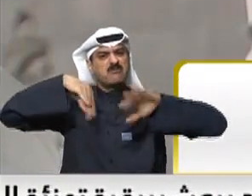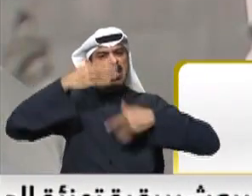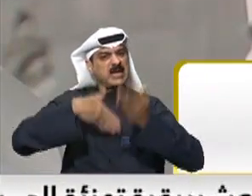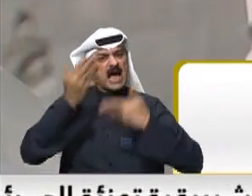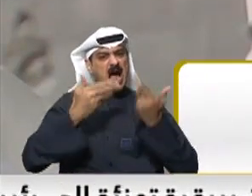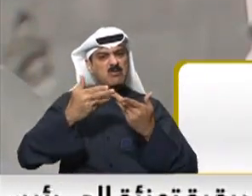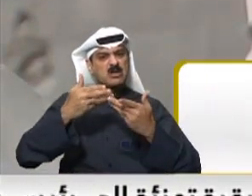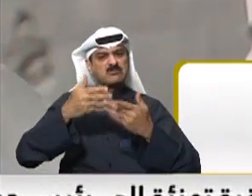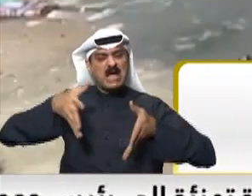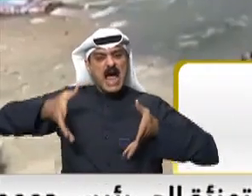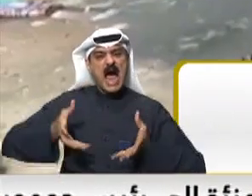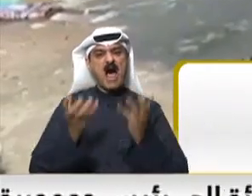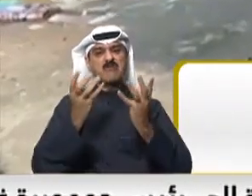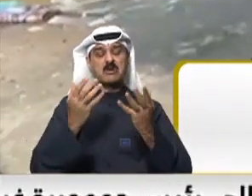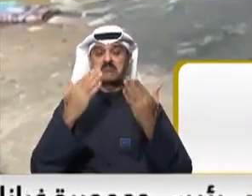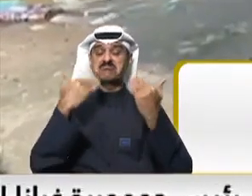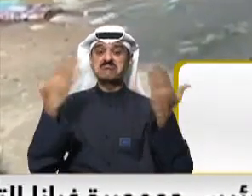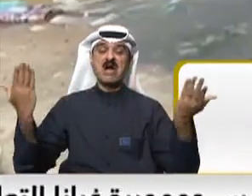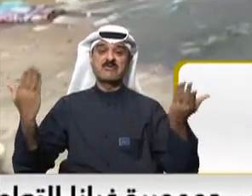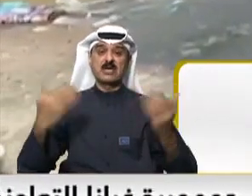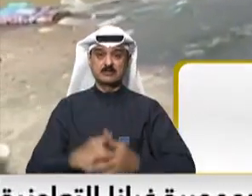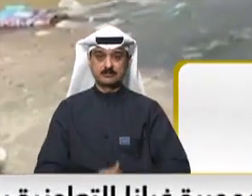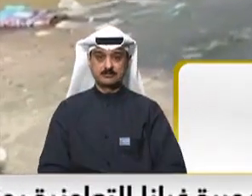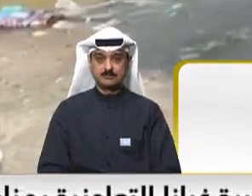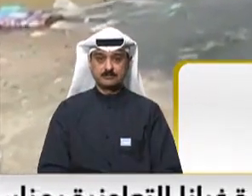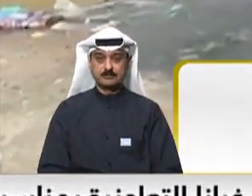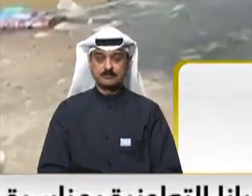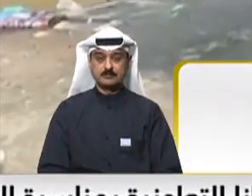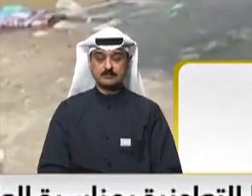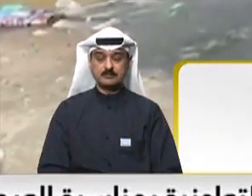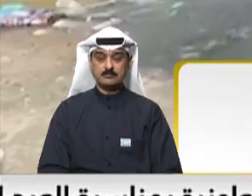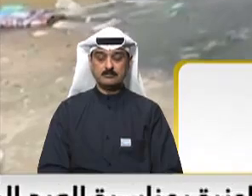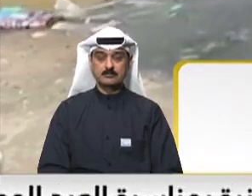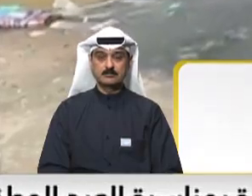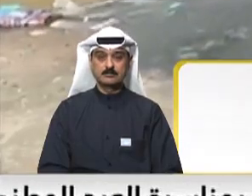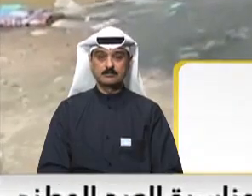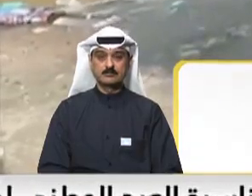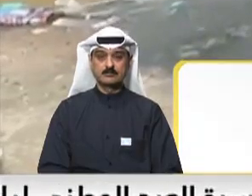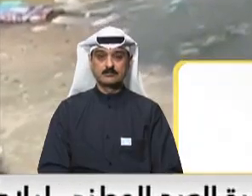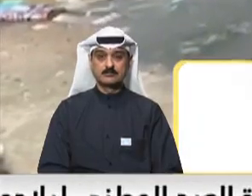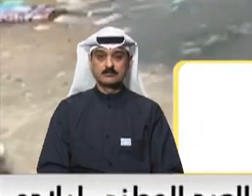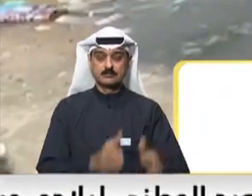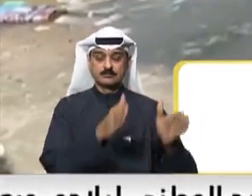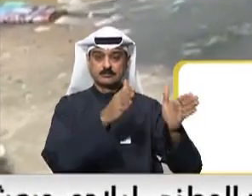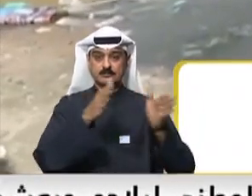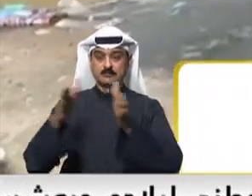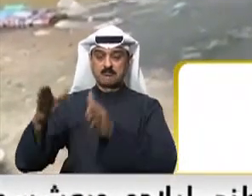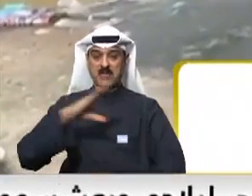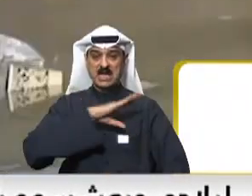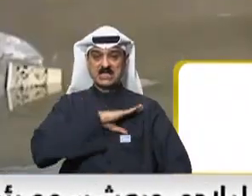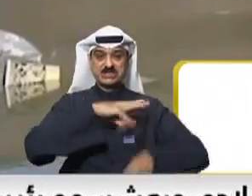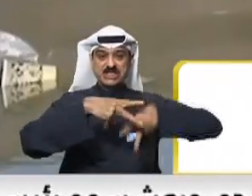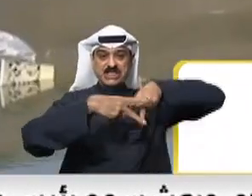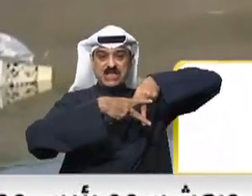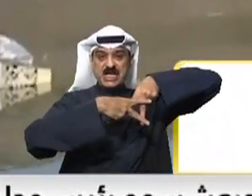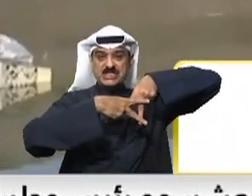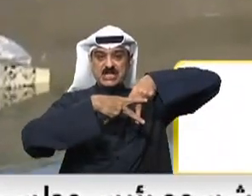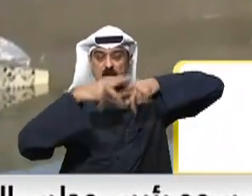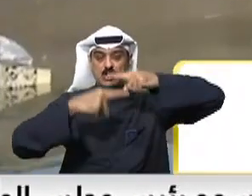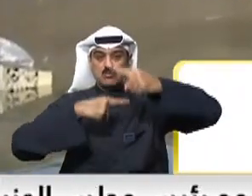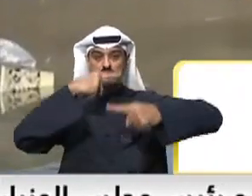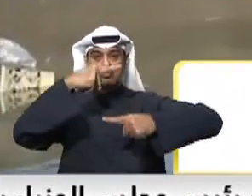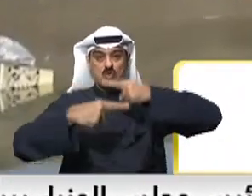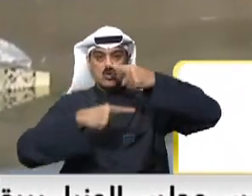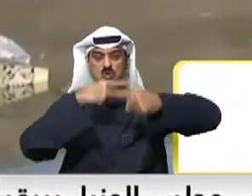بيحفر مش لاقين ولا شيء تحت الركام. وتزامنا مع ذلك، واصلت قوات الاحتلال الإسرائيلي